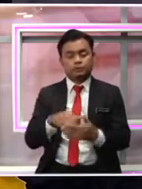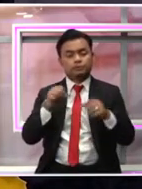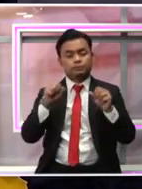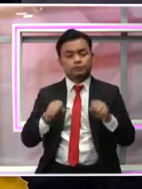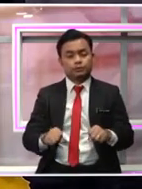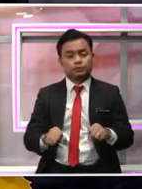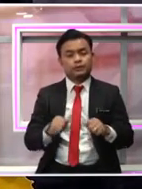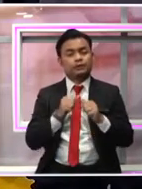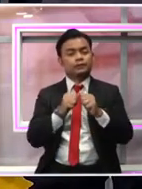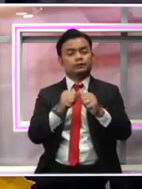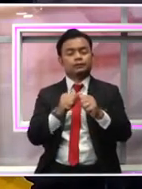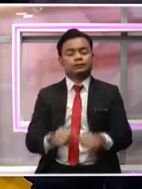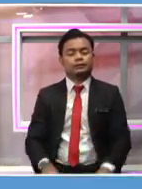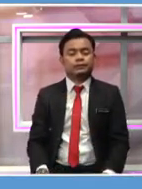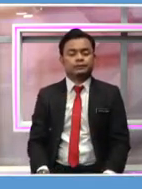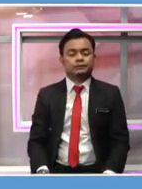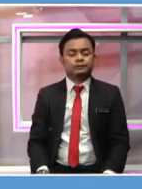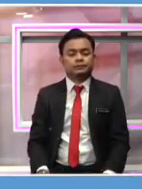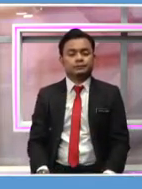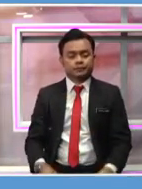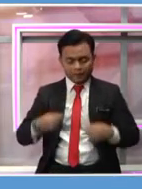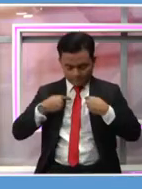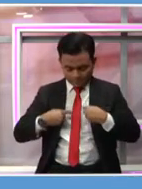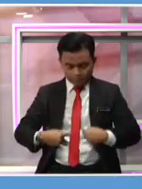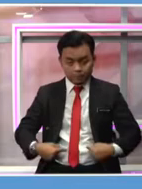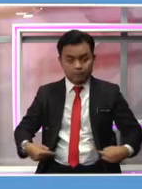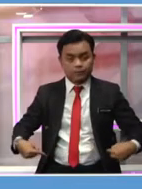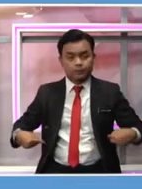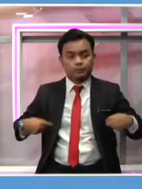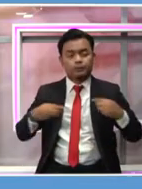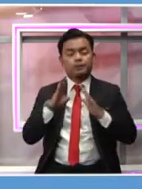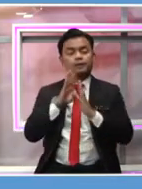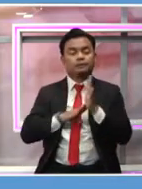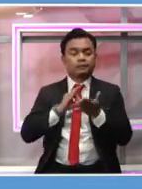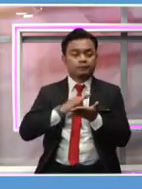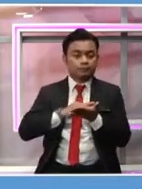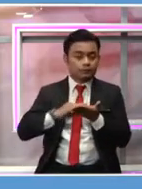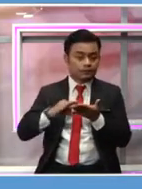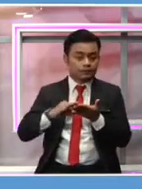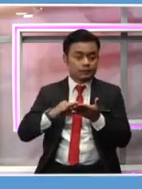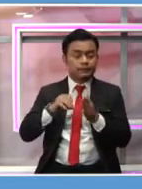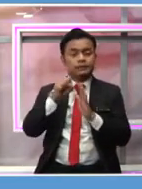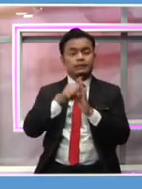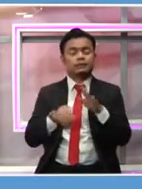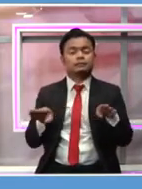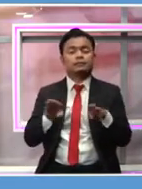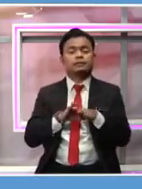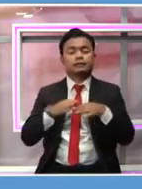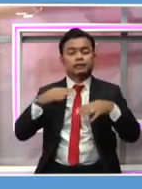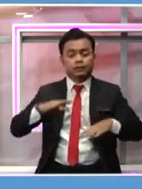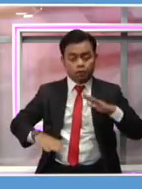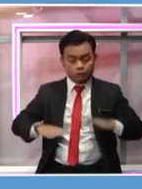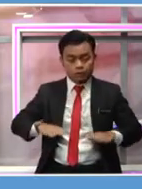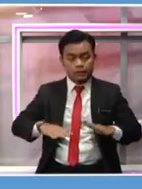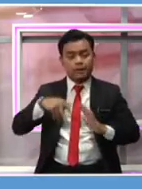bye yang kedua paru-paru berfungsi sebagai organ pernafasan di dalam